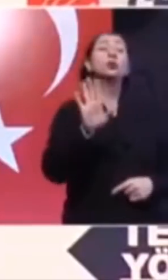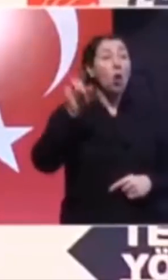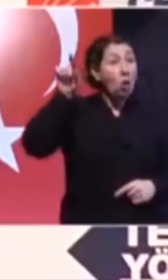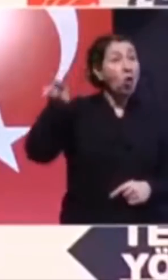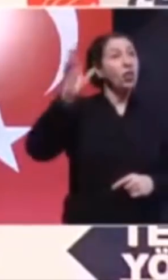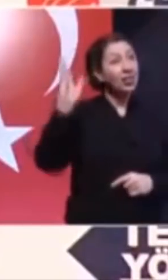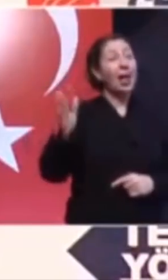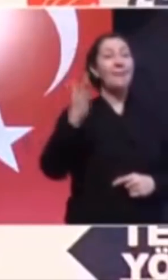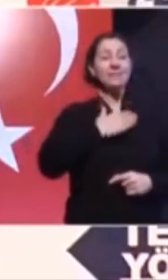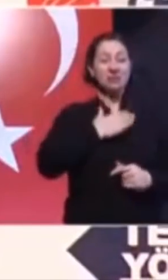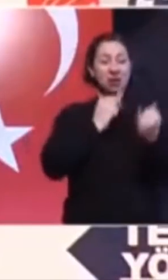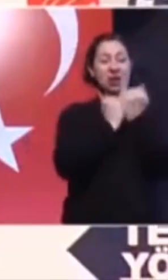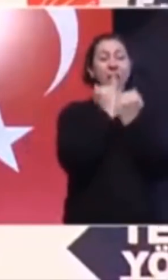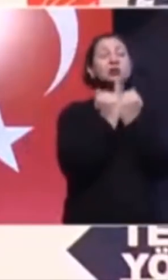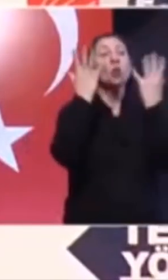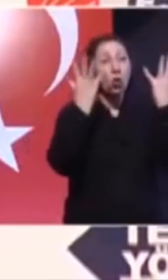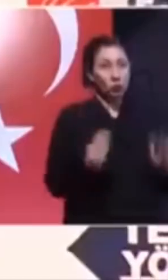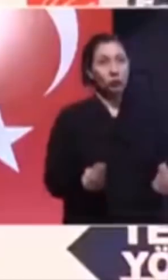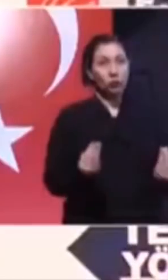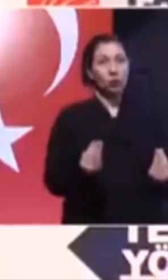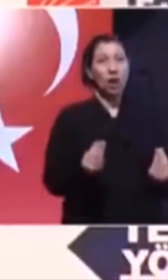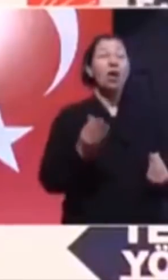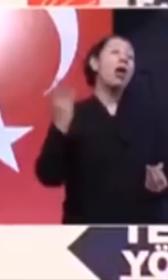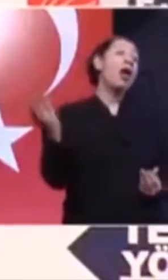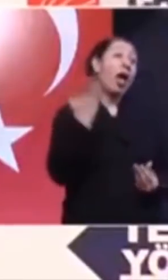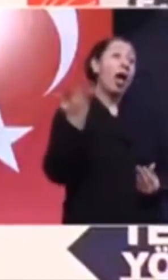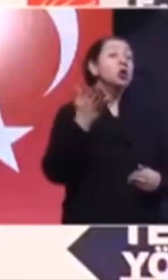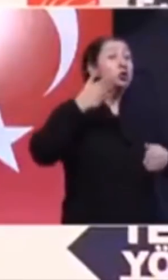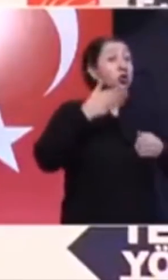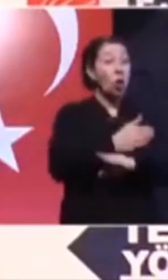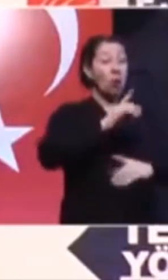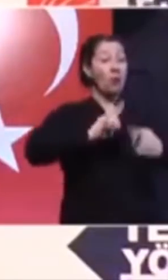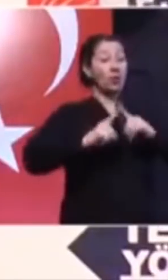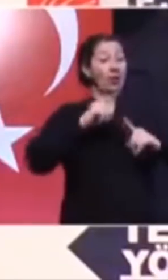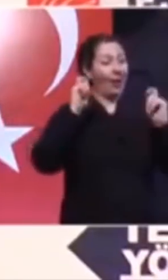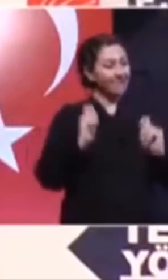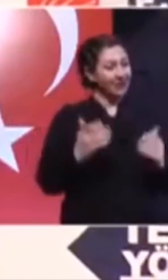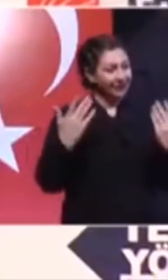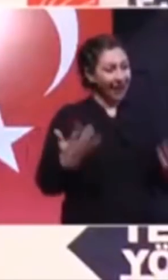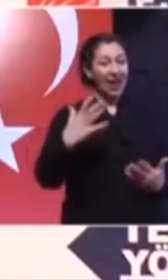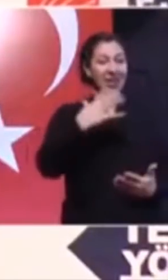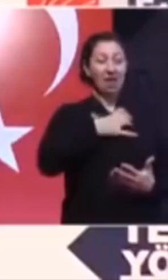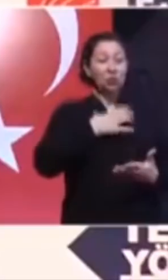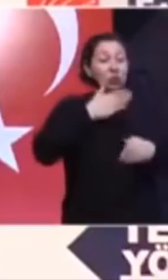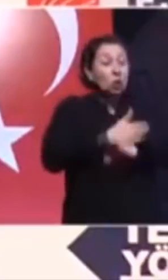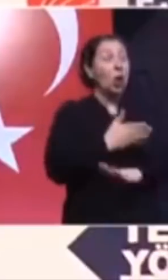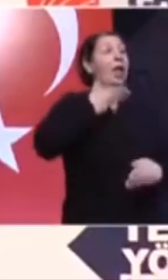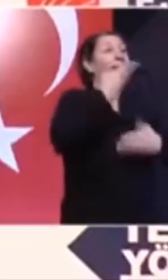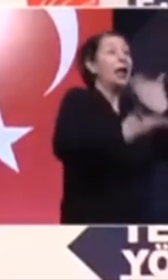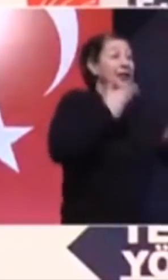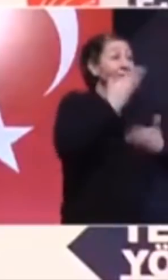Onların bizlerin kardeşleri olduğumuzu, eğer doğru siyaset yaparsak, kendimizi doğru